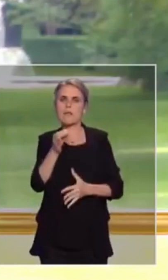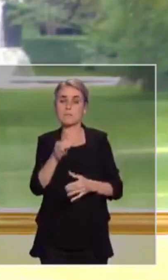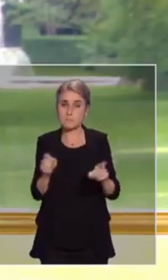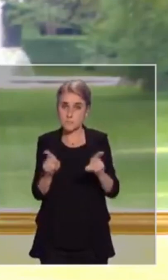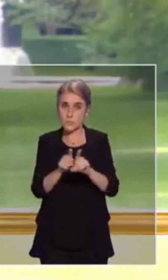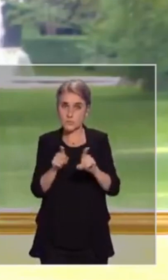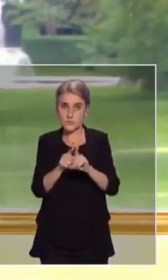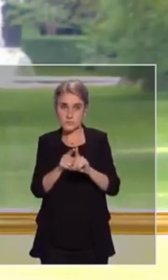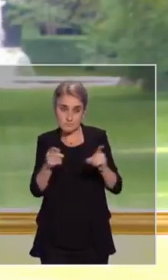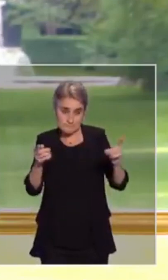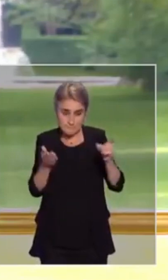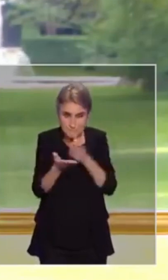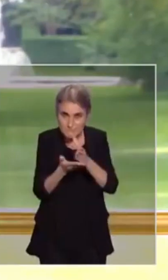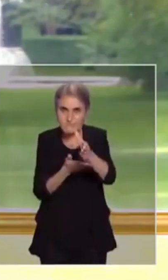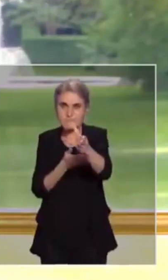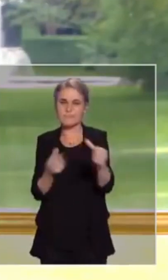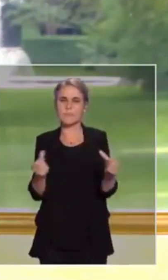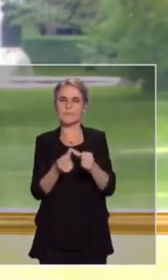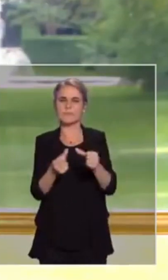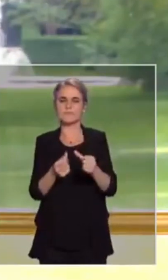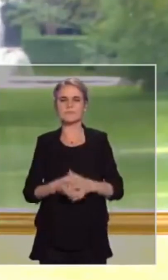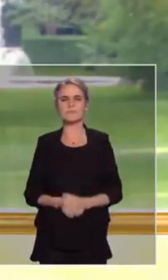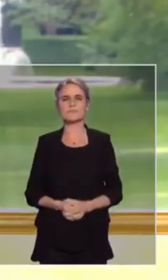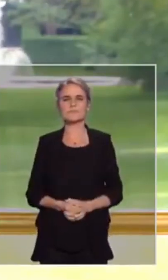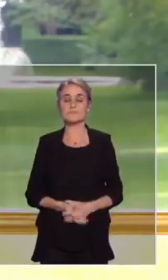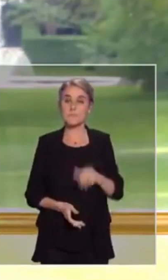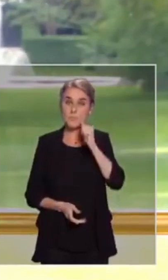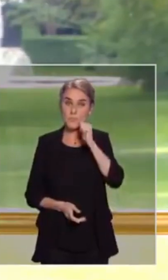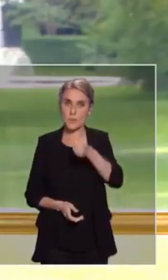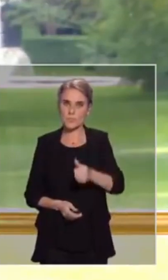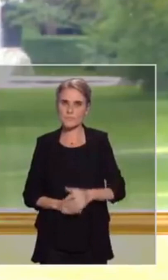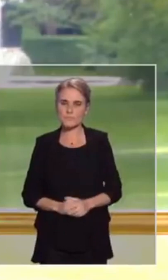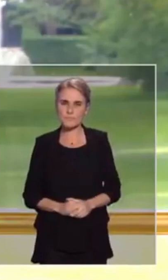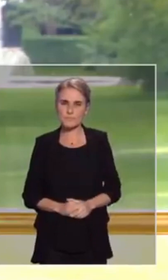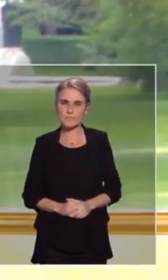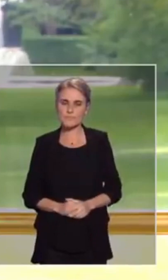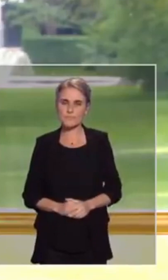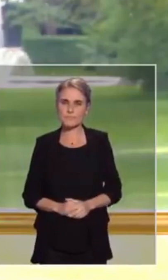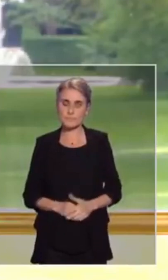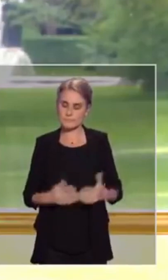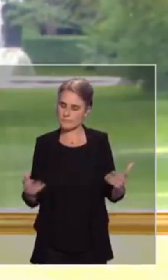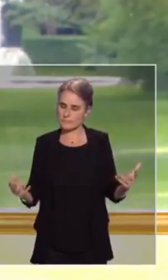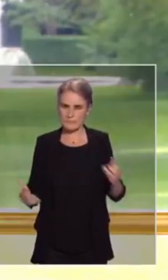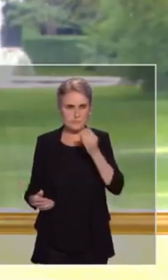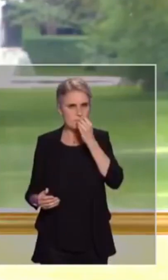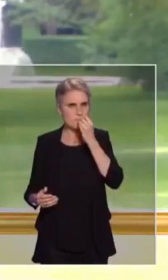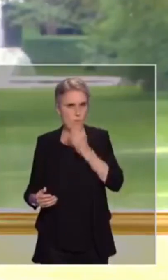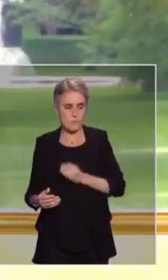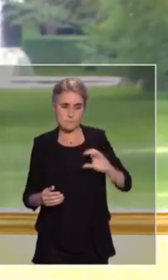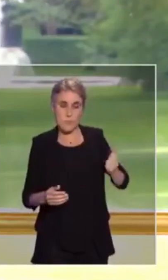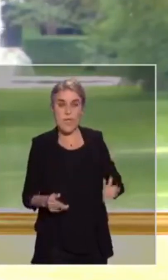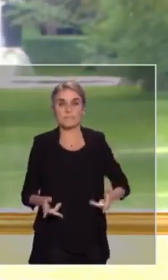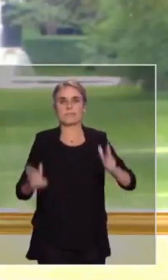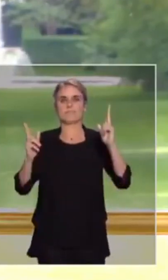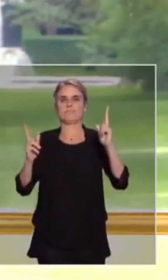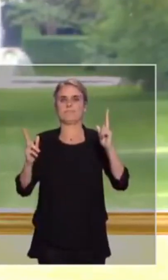faugère qu un lévrier qu'une girafe qu'une poubelle il nous faut prendre des mesures concrètes je vais mettre en place